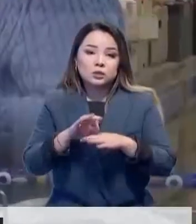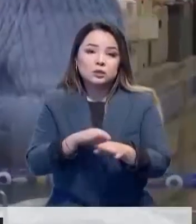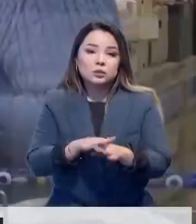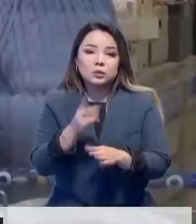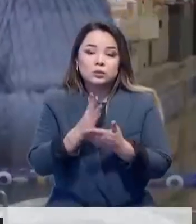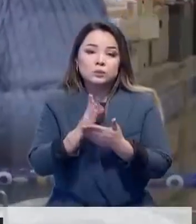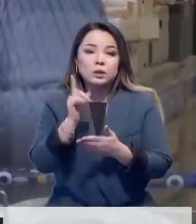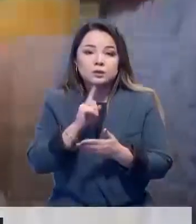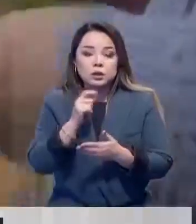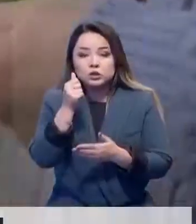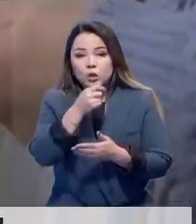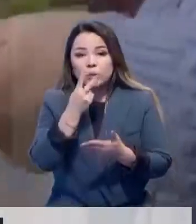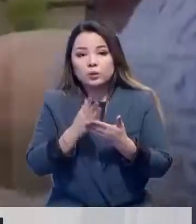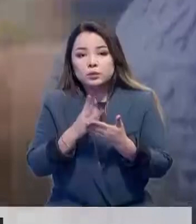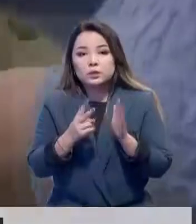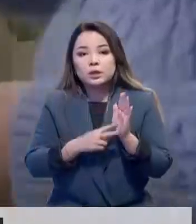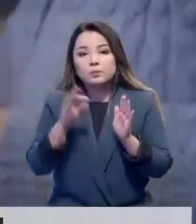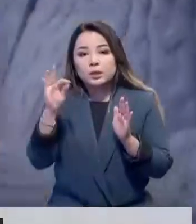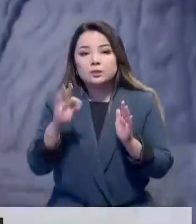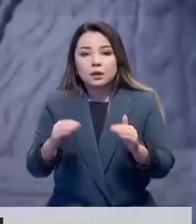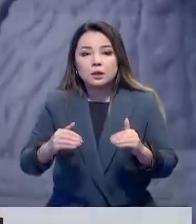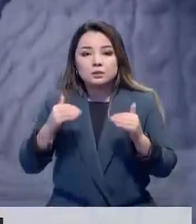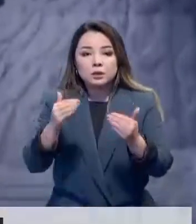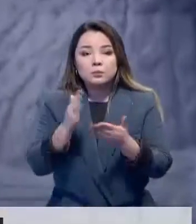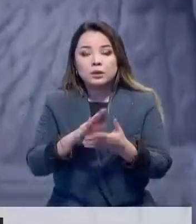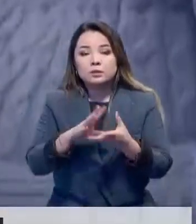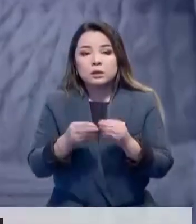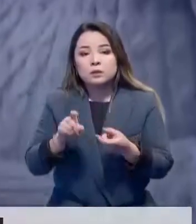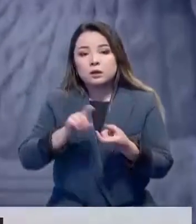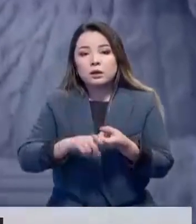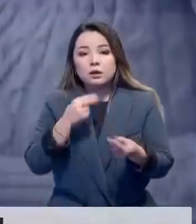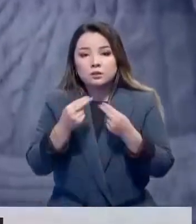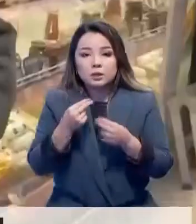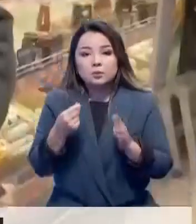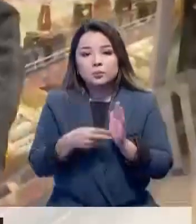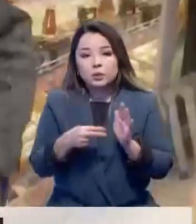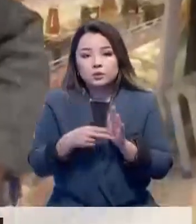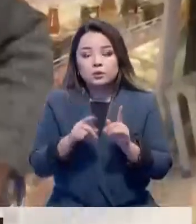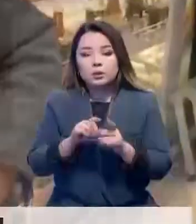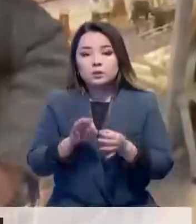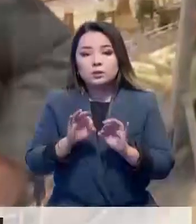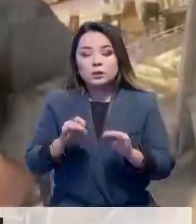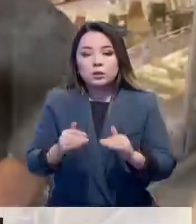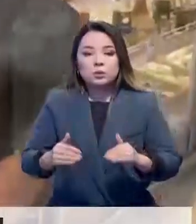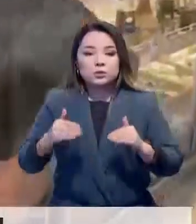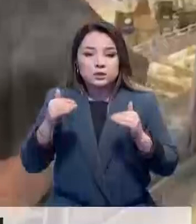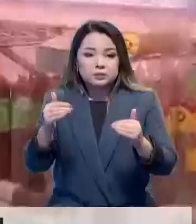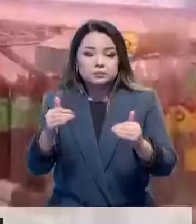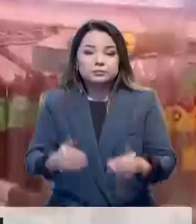жеткізу. Әзірге жылдық көрсеткіш 7%-ден асады. Салдарынан әсіресе азық түлік бағасы айтарлықтай өскен.